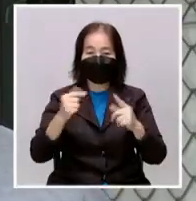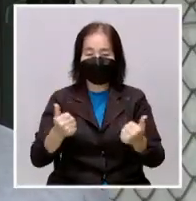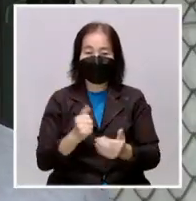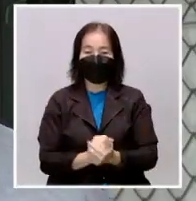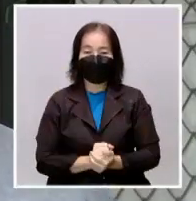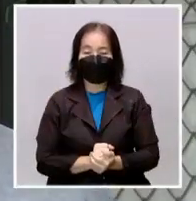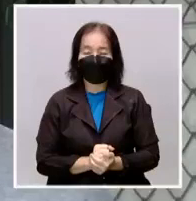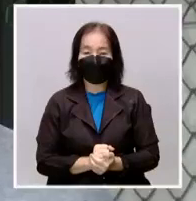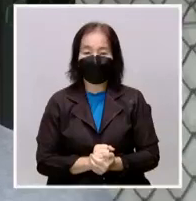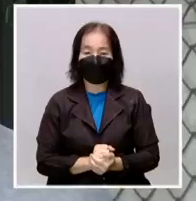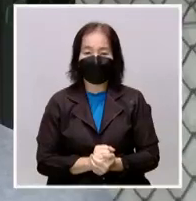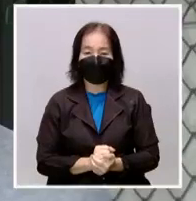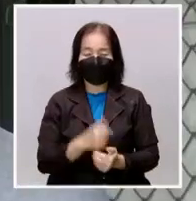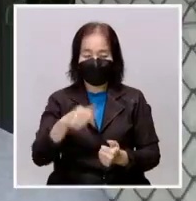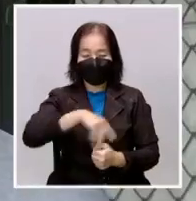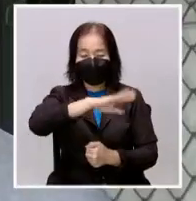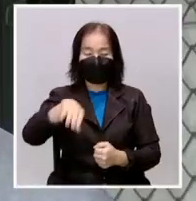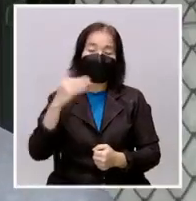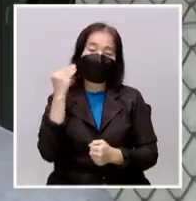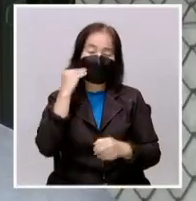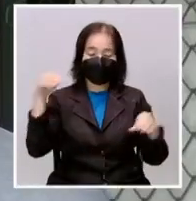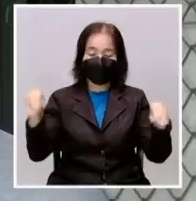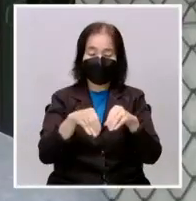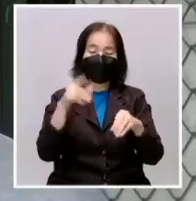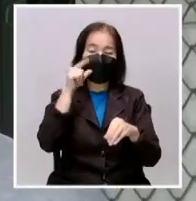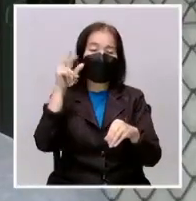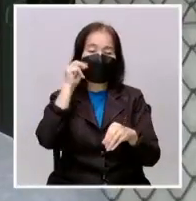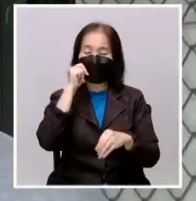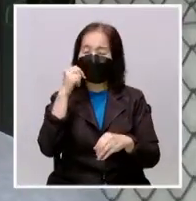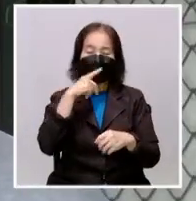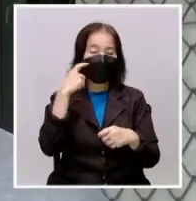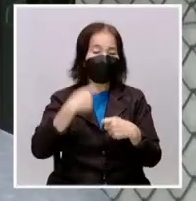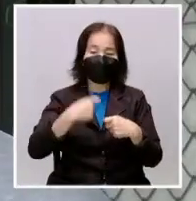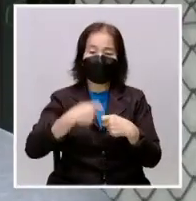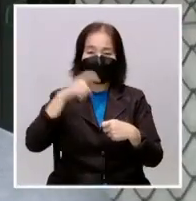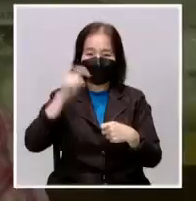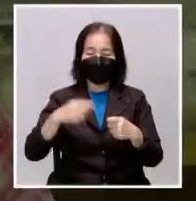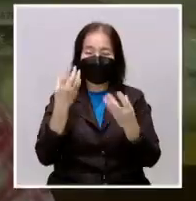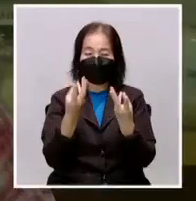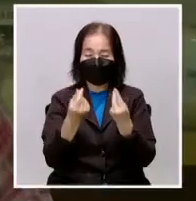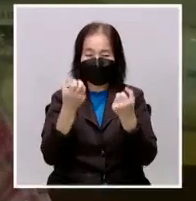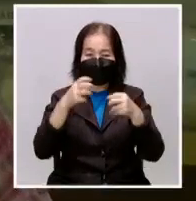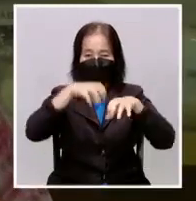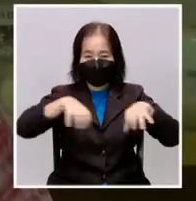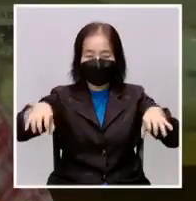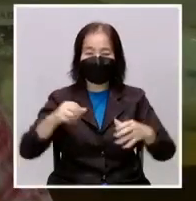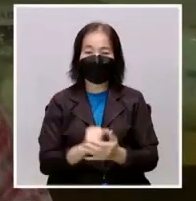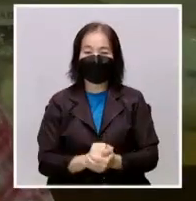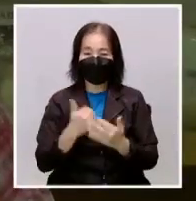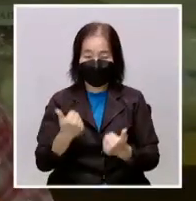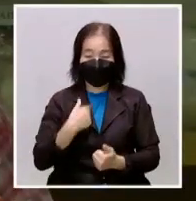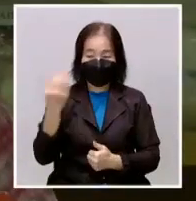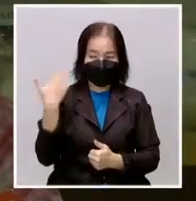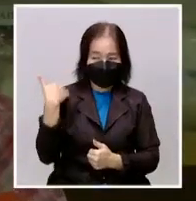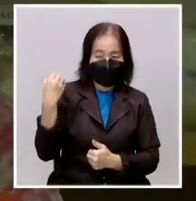มันเป็นบ้านริมแม่น้ำมันไปกั้นไม่ได้นอกจากกั้นอีกตรงหน้าบ้านเขา เพราะว่าวันเนี้ยเขาบอกว่าวันเนี้ยวัน